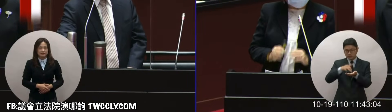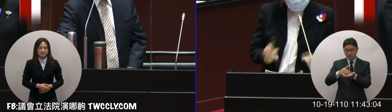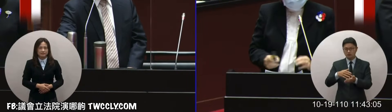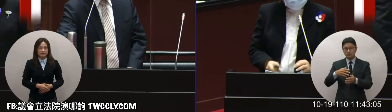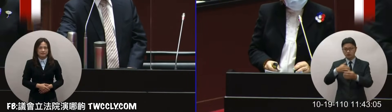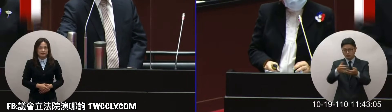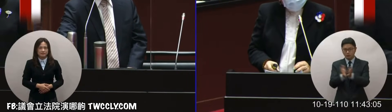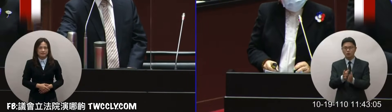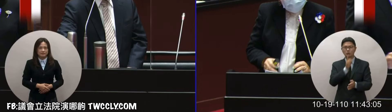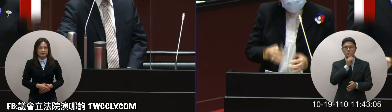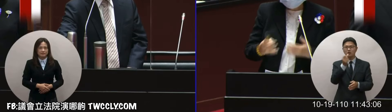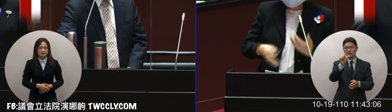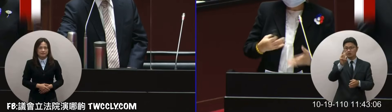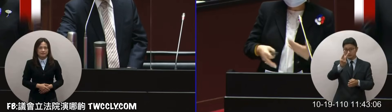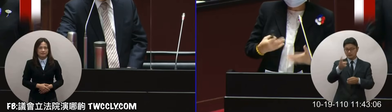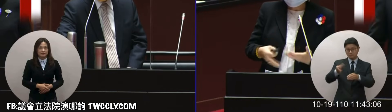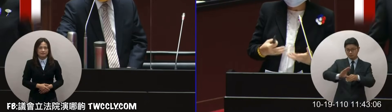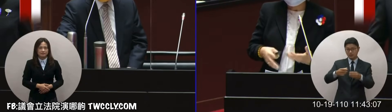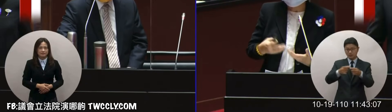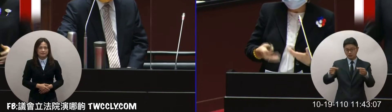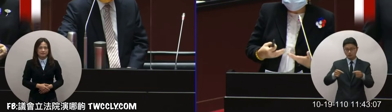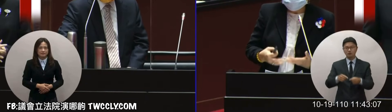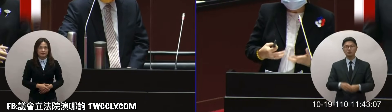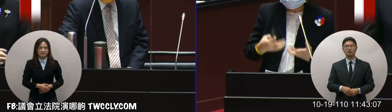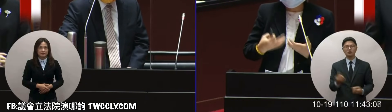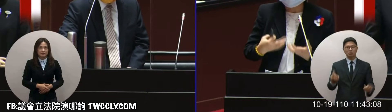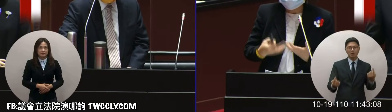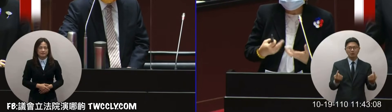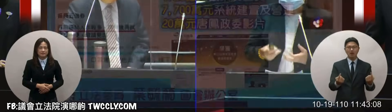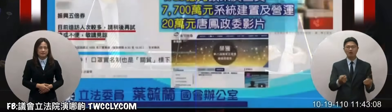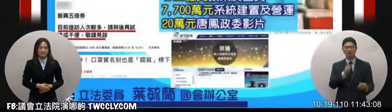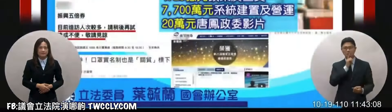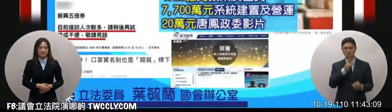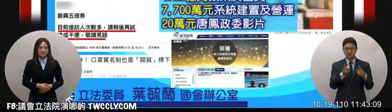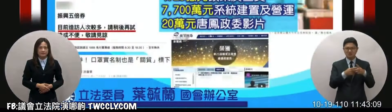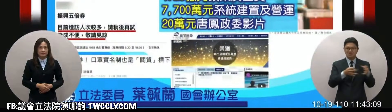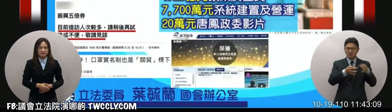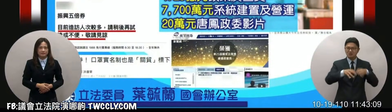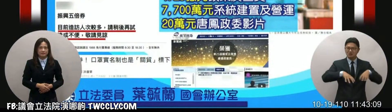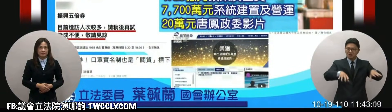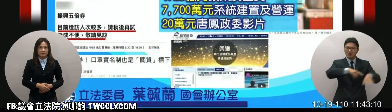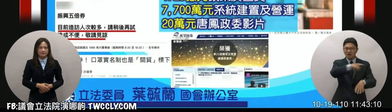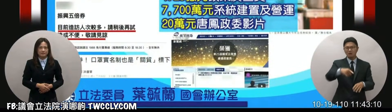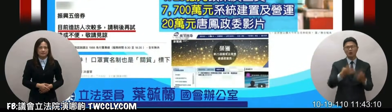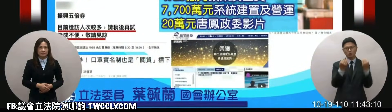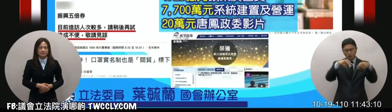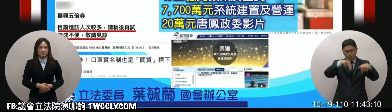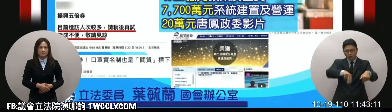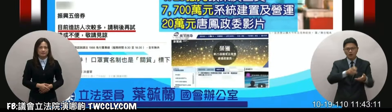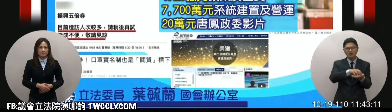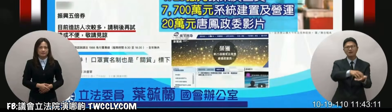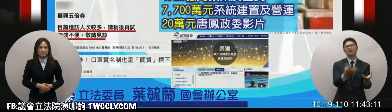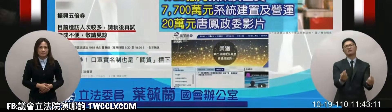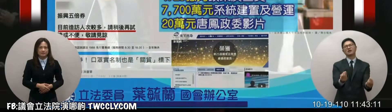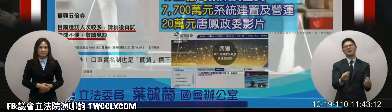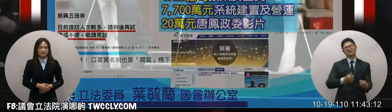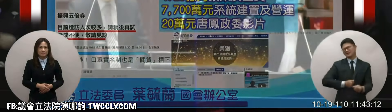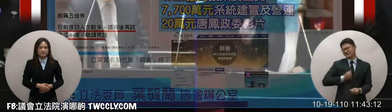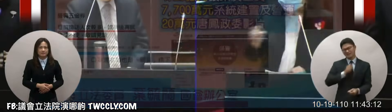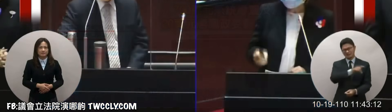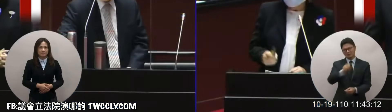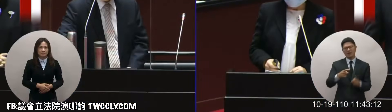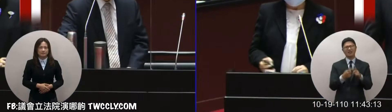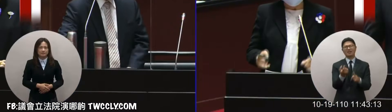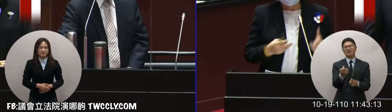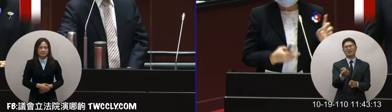券的时候也讲说，嘿，咱根本吼，叫小摊商，因无遐数位认证啊，所以用料紧卖。但是